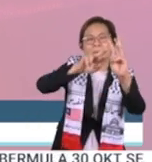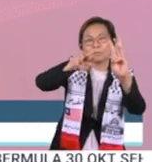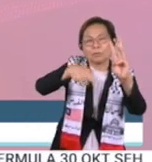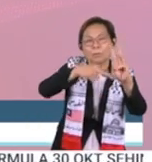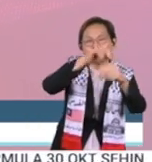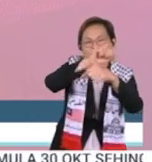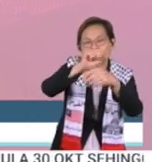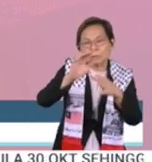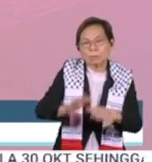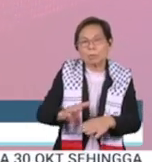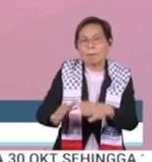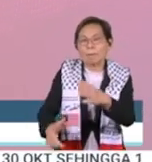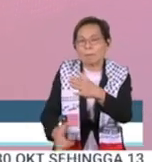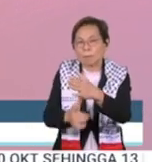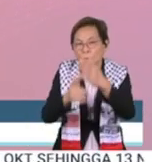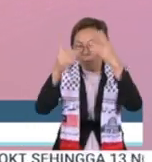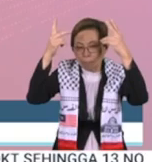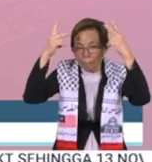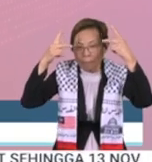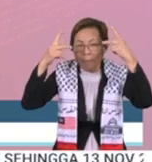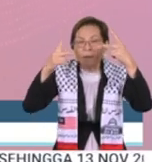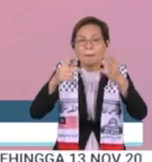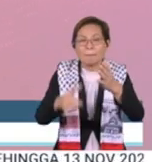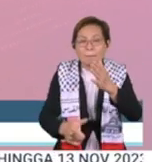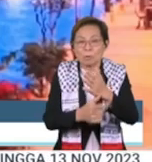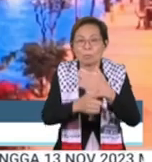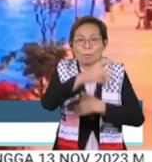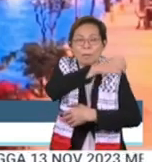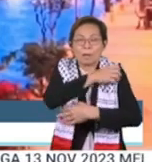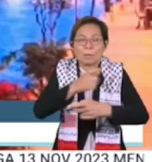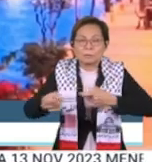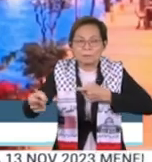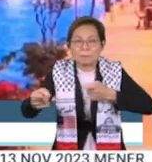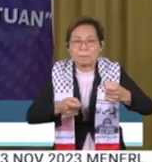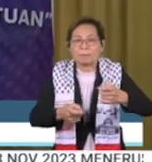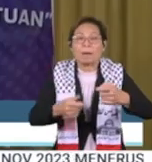6,000 perjawatan penolong pegawai tadbir.